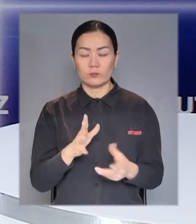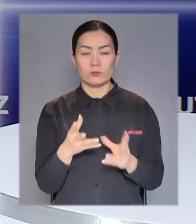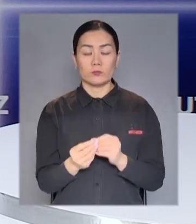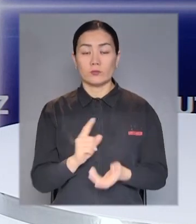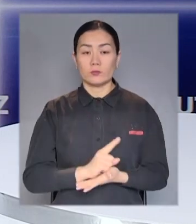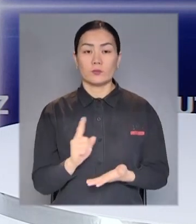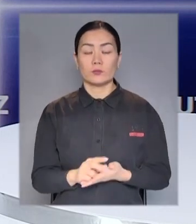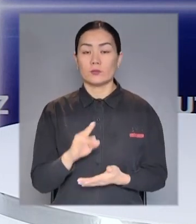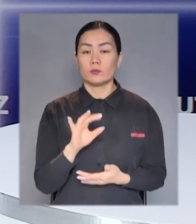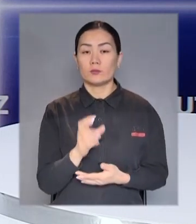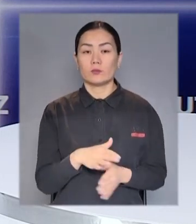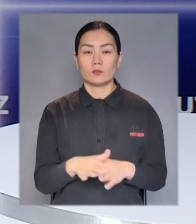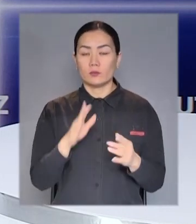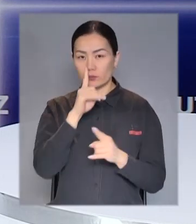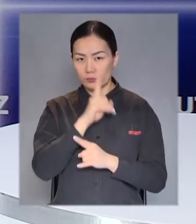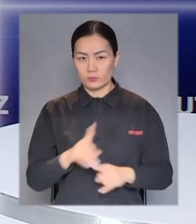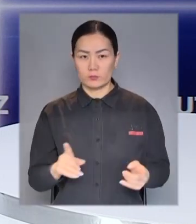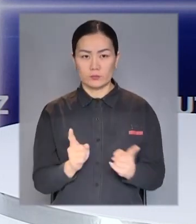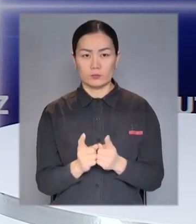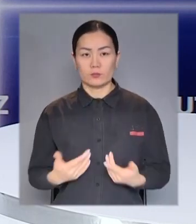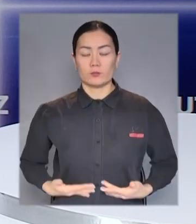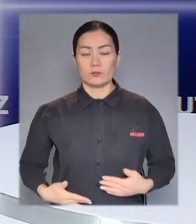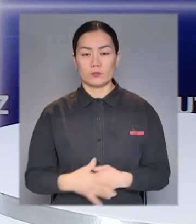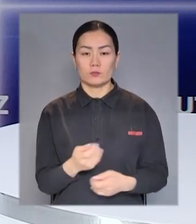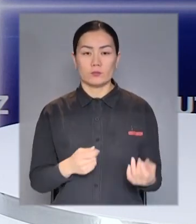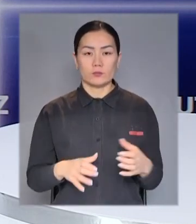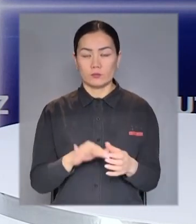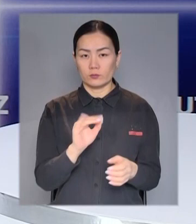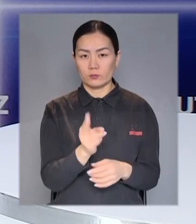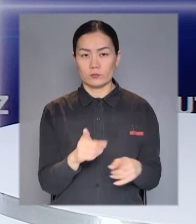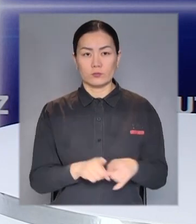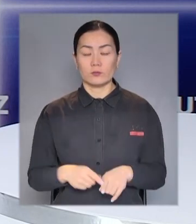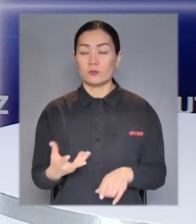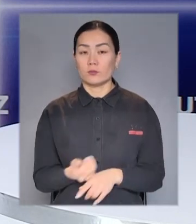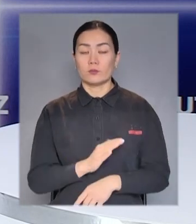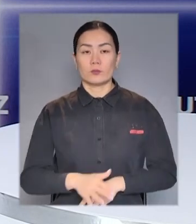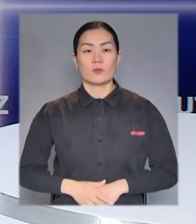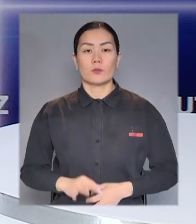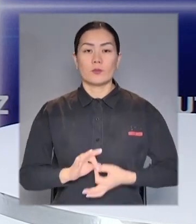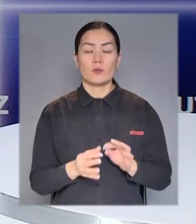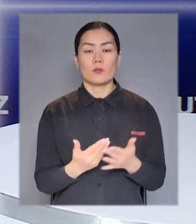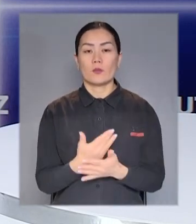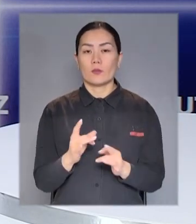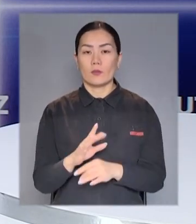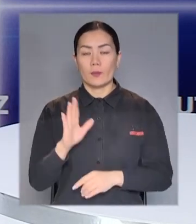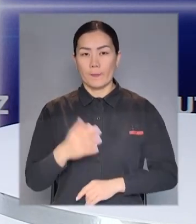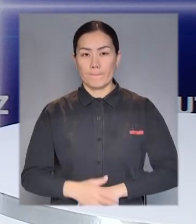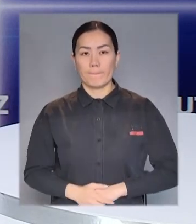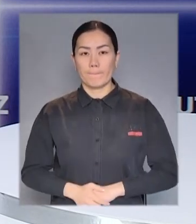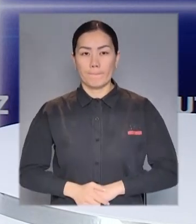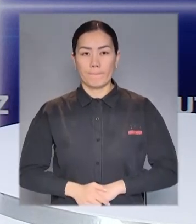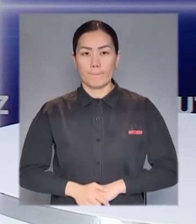свои обязанности КСК не выполняет. Встретился с населением, руководство КСК так и не осмелилось. Подробнее в нашем видеосюжете.